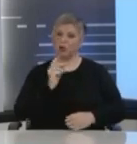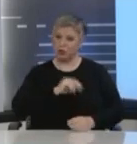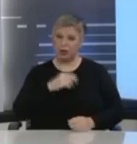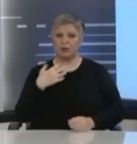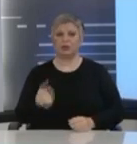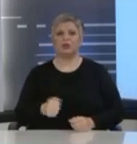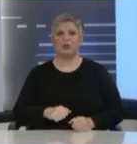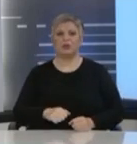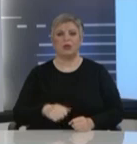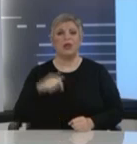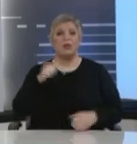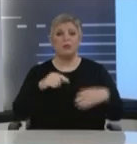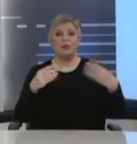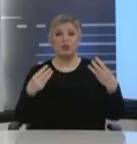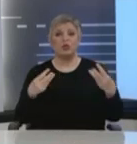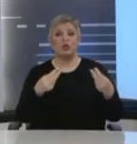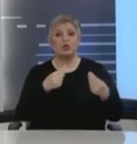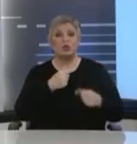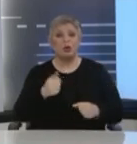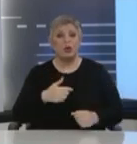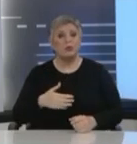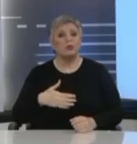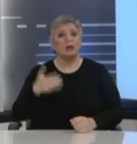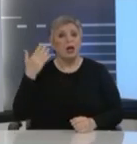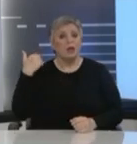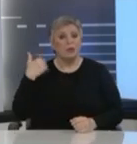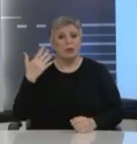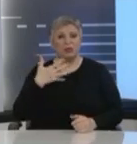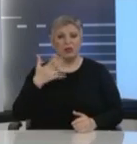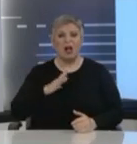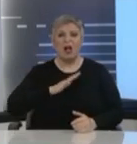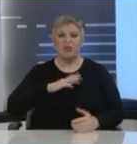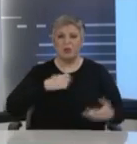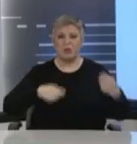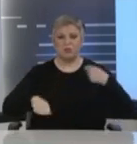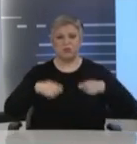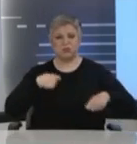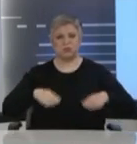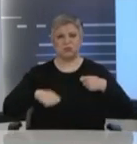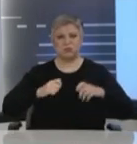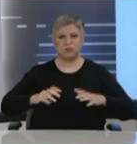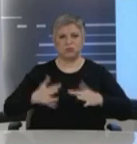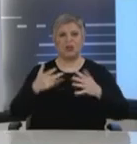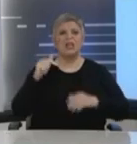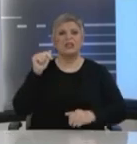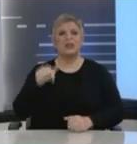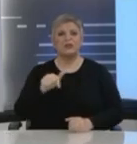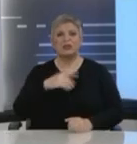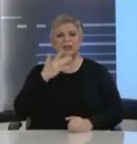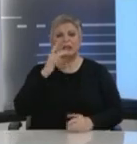Είναι ακριβώς η ίδια λογική που οδήγησε στις πλατείες της οργής και δημιούργησε αυτή την εγκληματική οργάνωση.